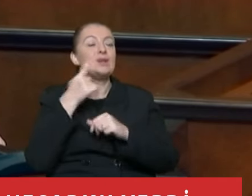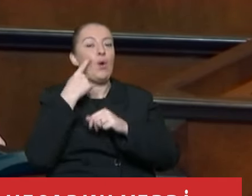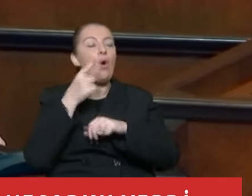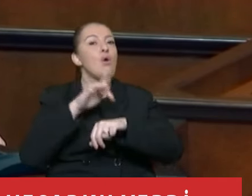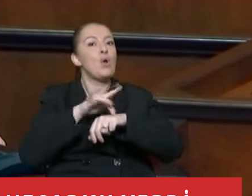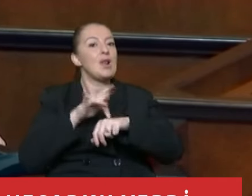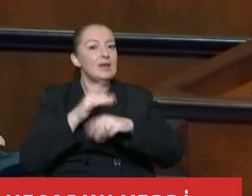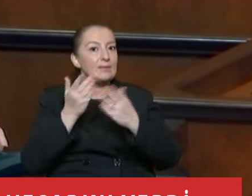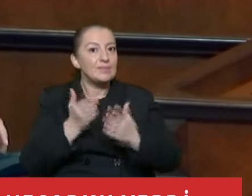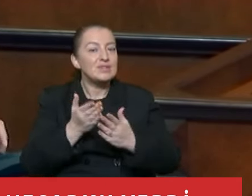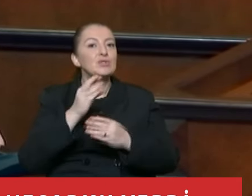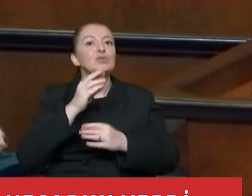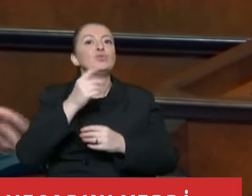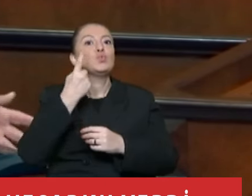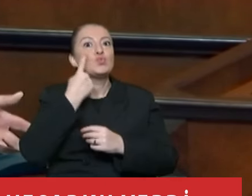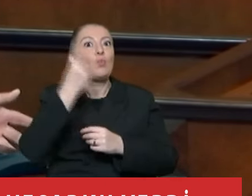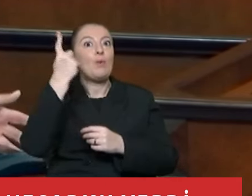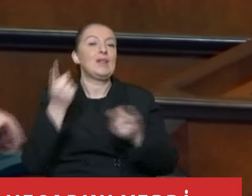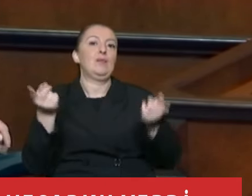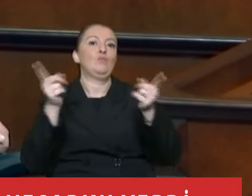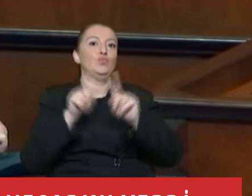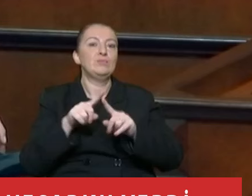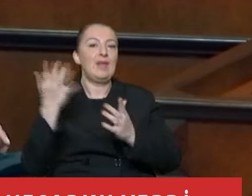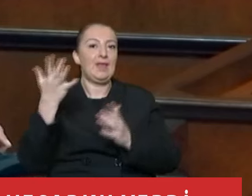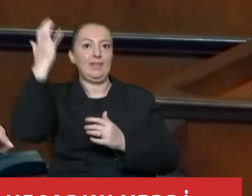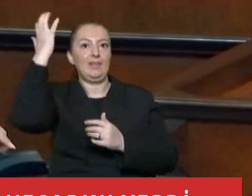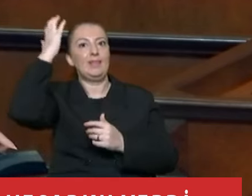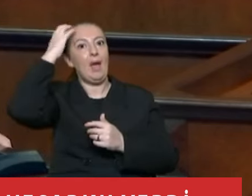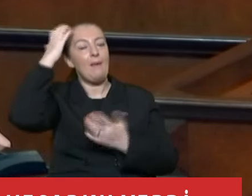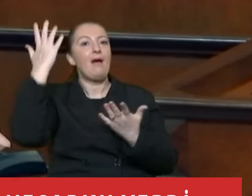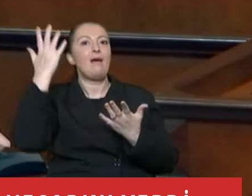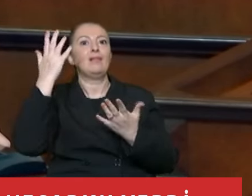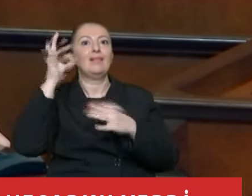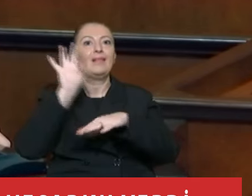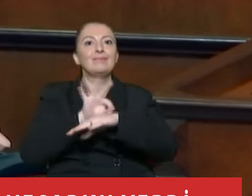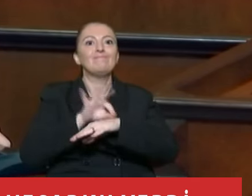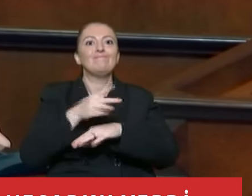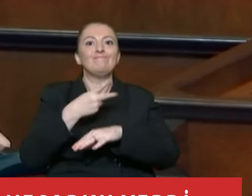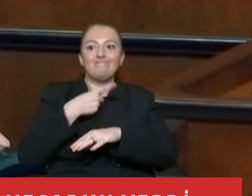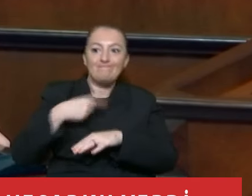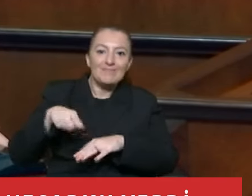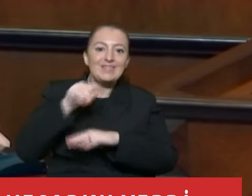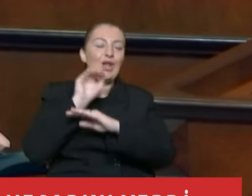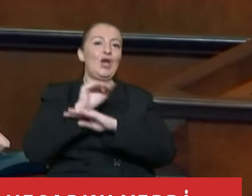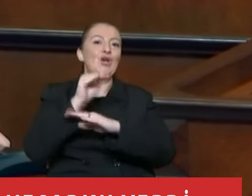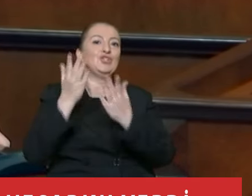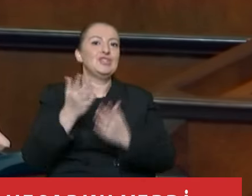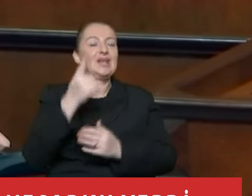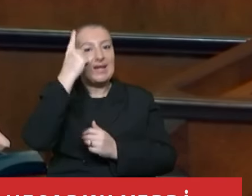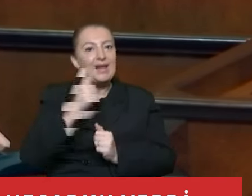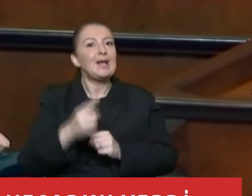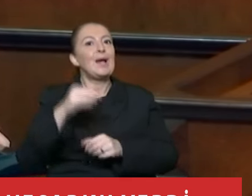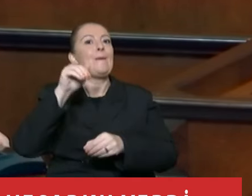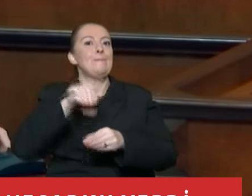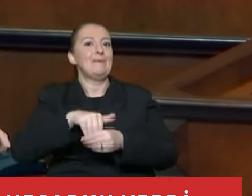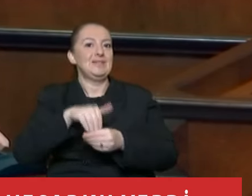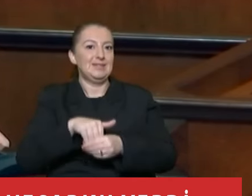ülkemizin Cumhuriyetle buluşmasının temel anını bize yaşatan ilk